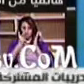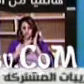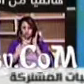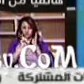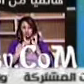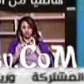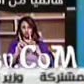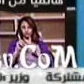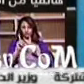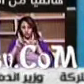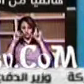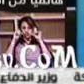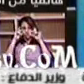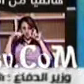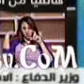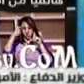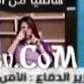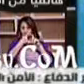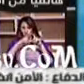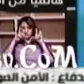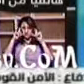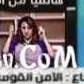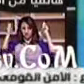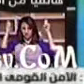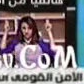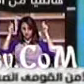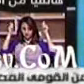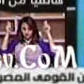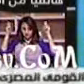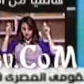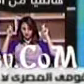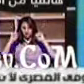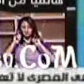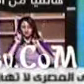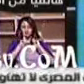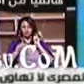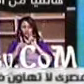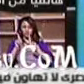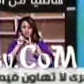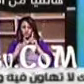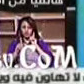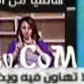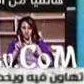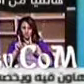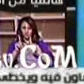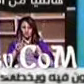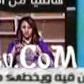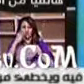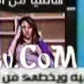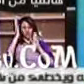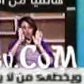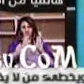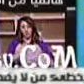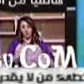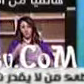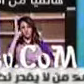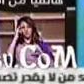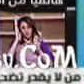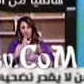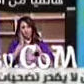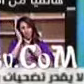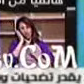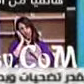عليها صور الرئيس محمد مرسي وهناك اتجاهات للاعتصام الى يوم